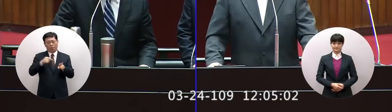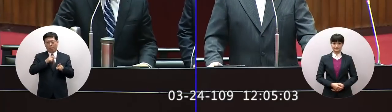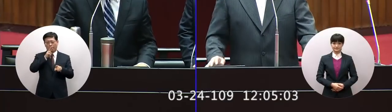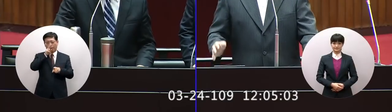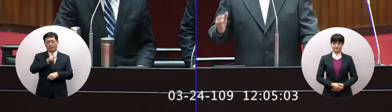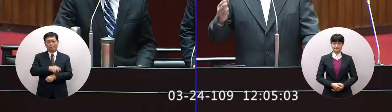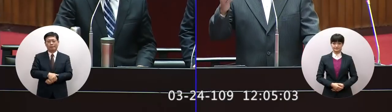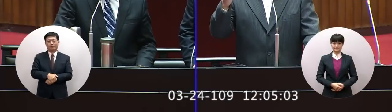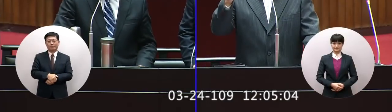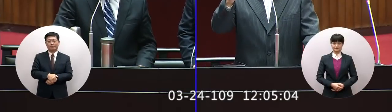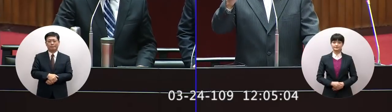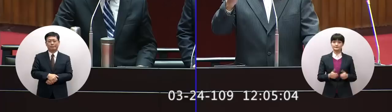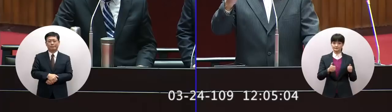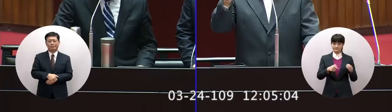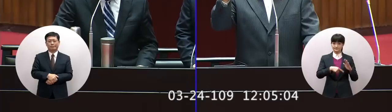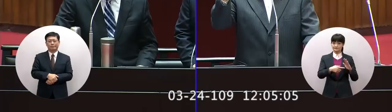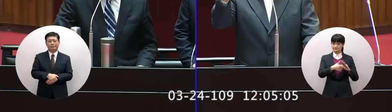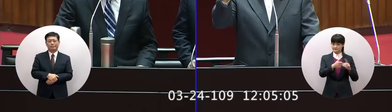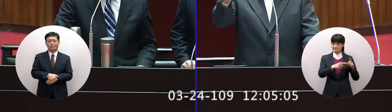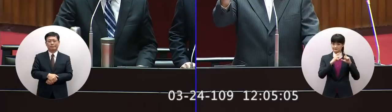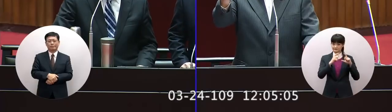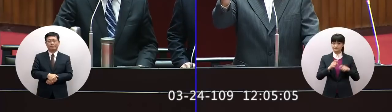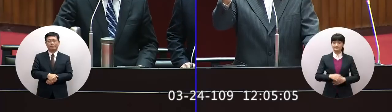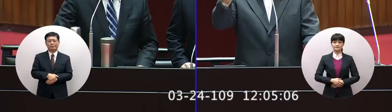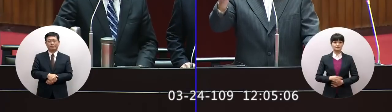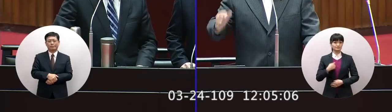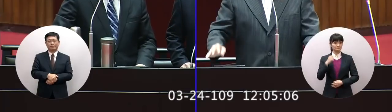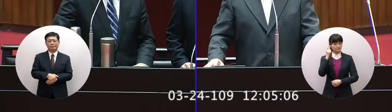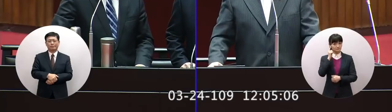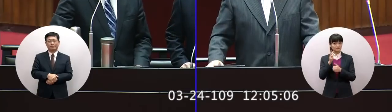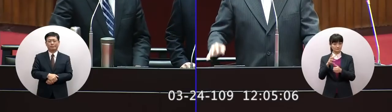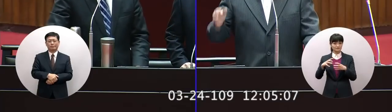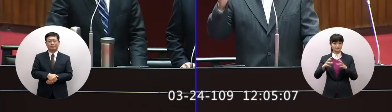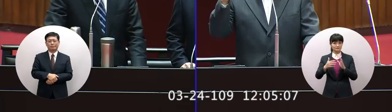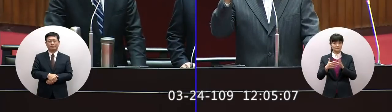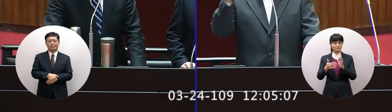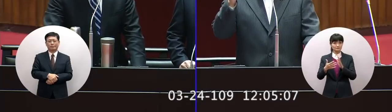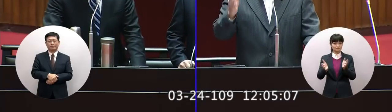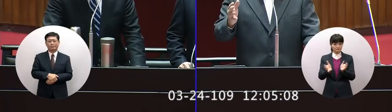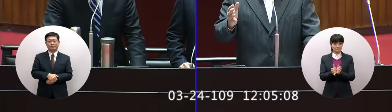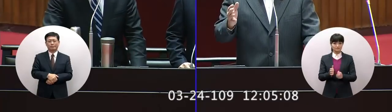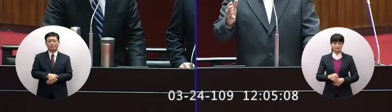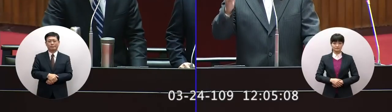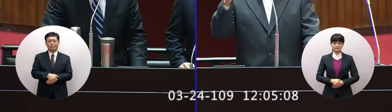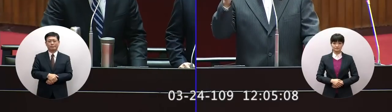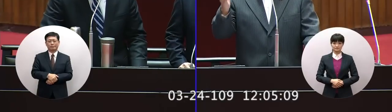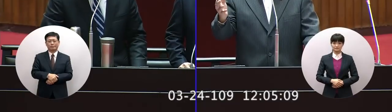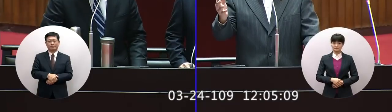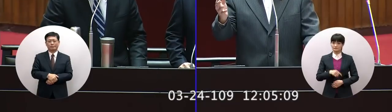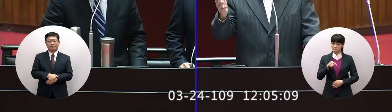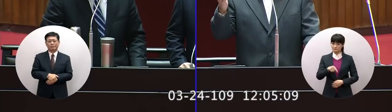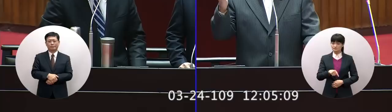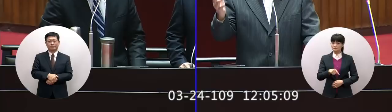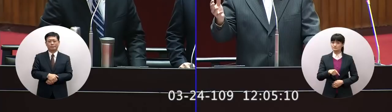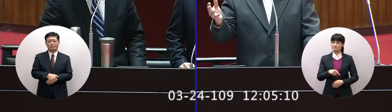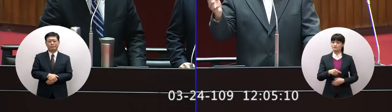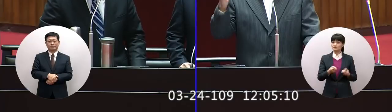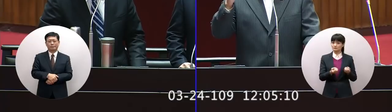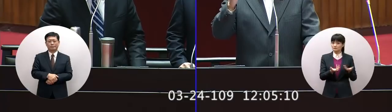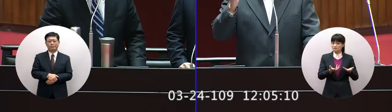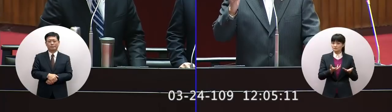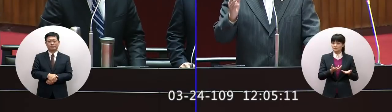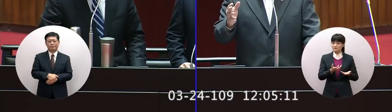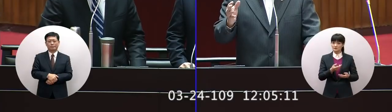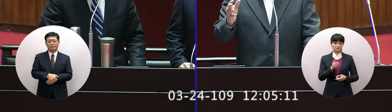事实。 好，我想谢谢院长的回应。我想问国防部最重要的是不是因为这个可以考虑恢